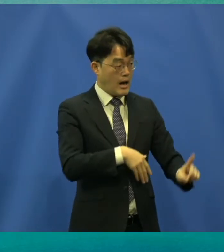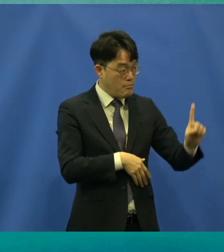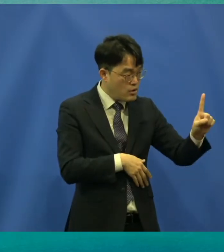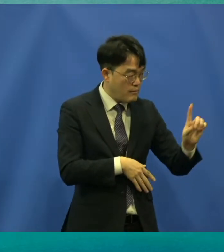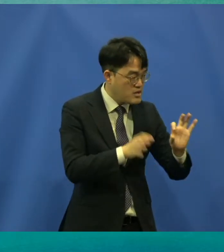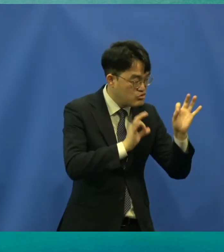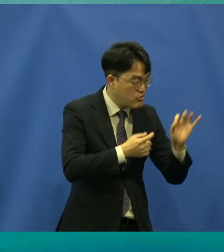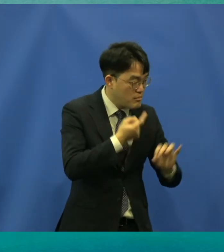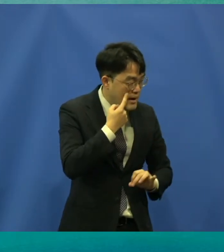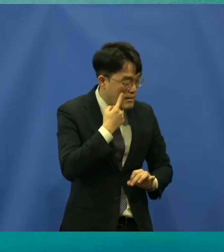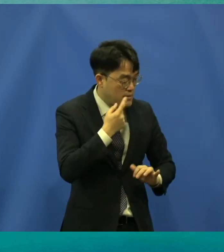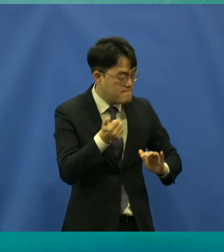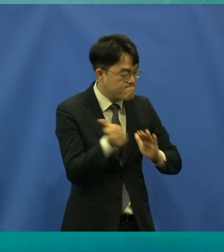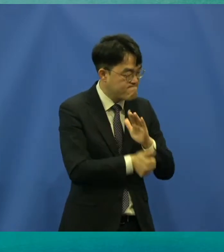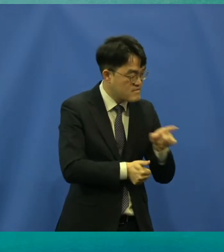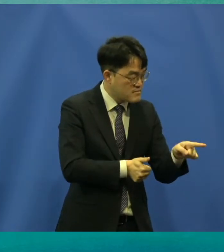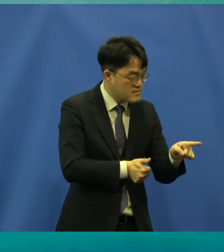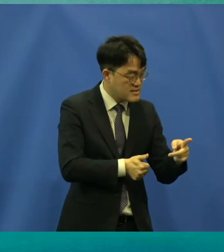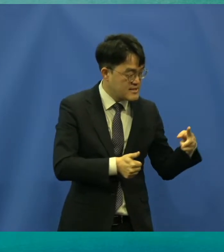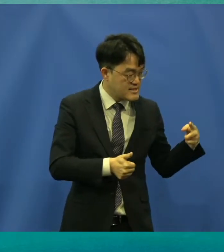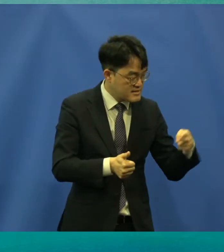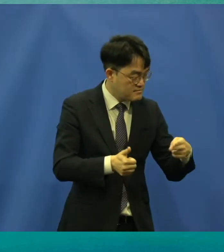실수해라. 그냥 아웃이다.